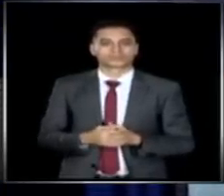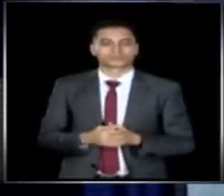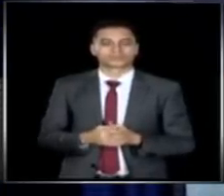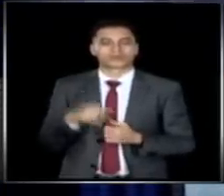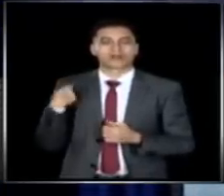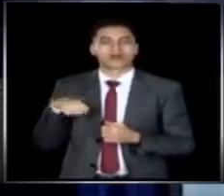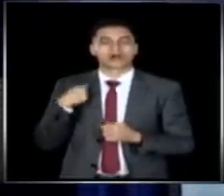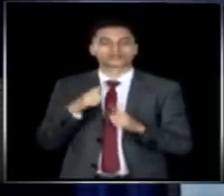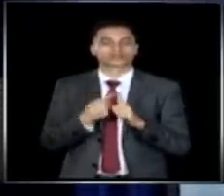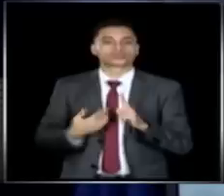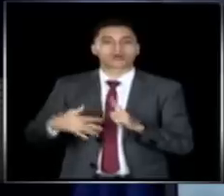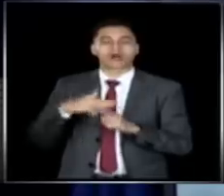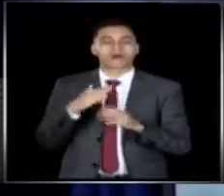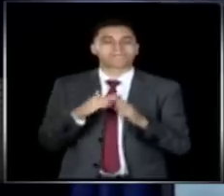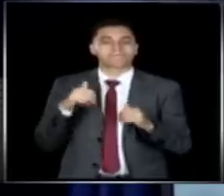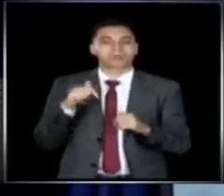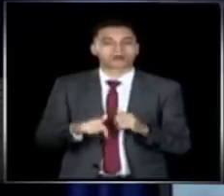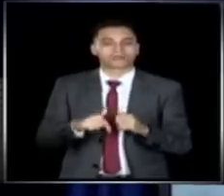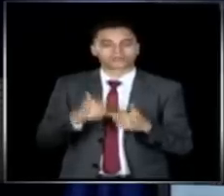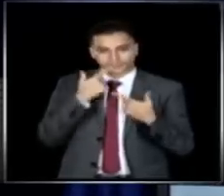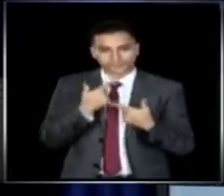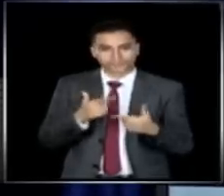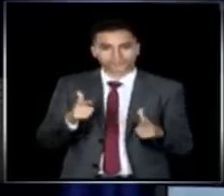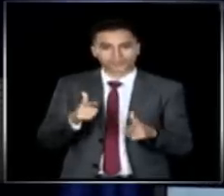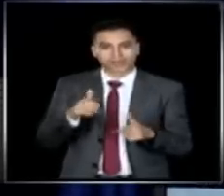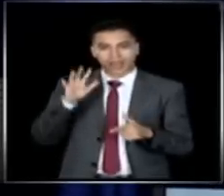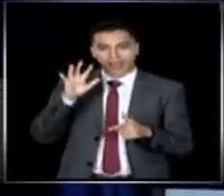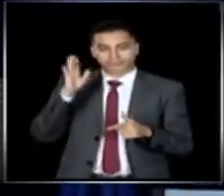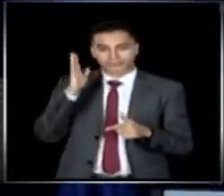كان رئيس وزراء مصر من 5 إبريل